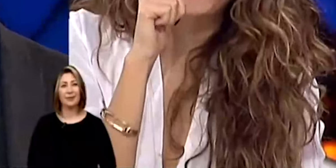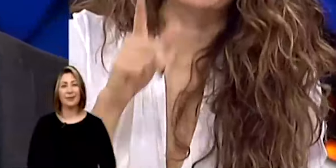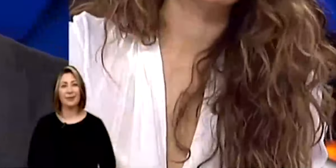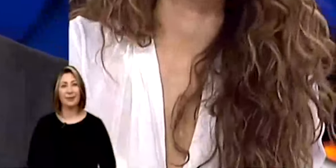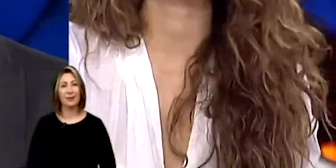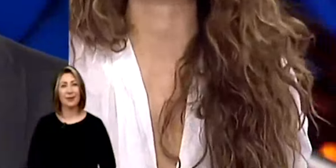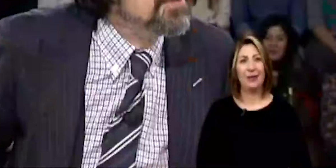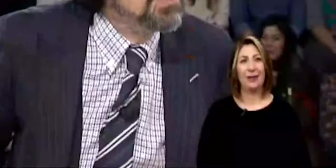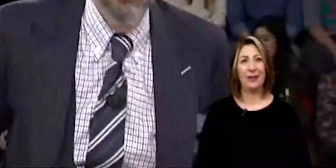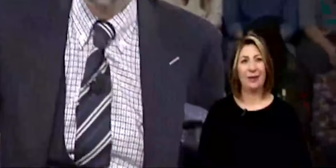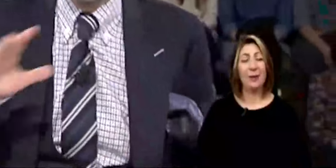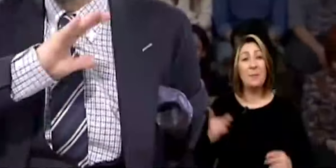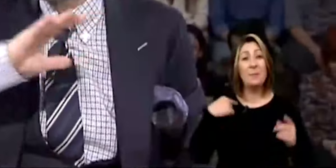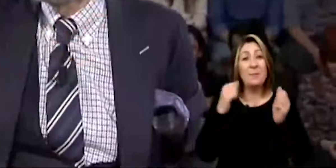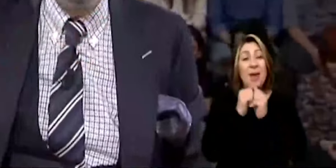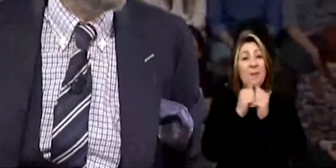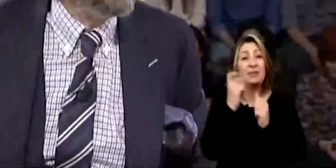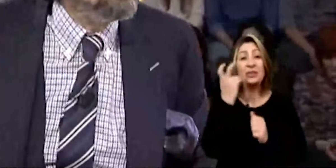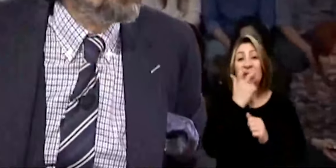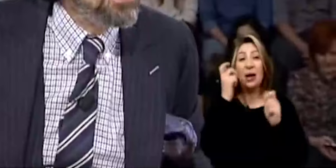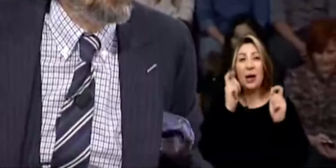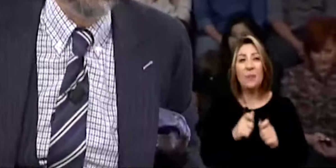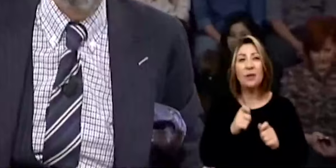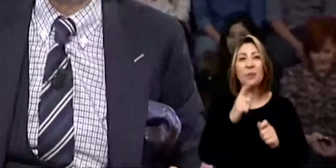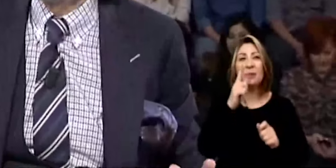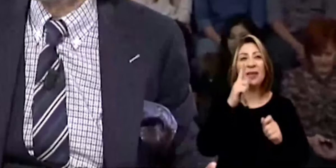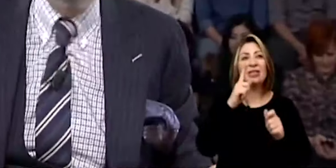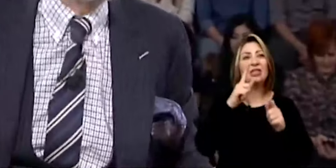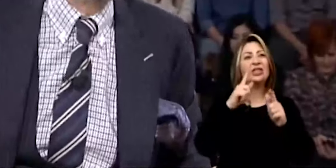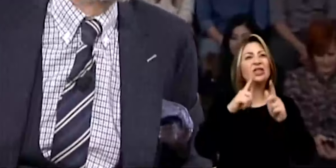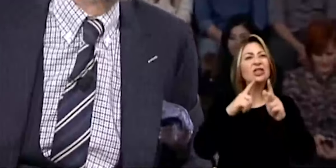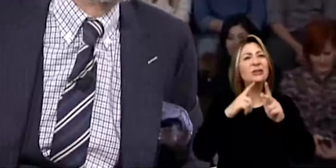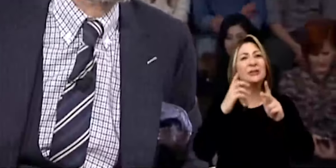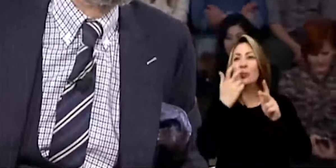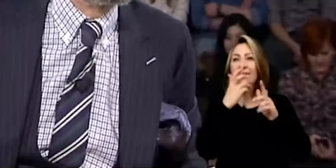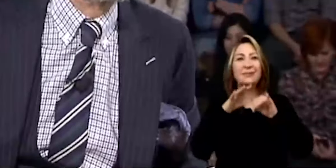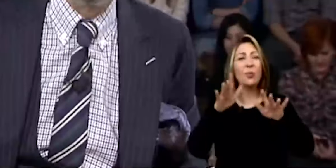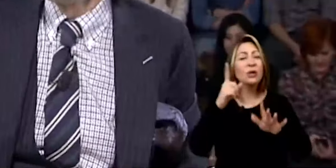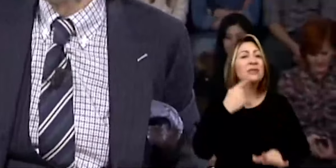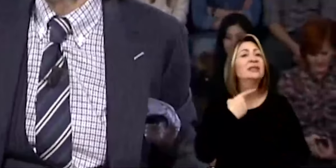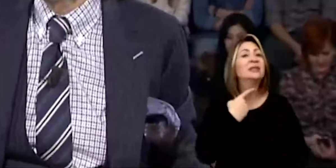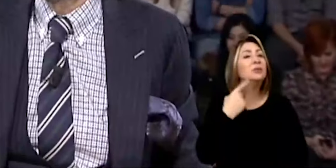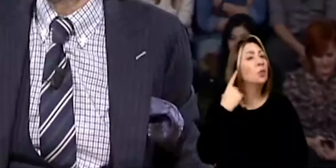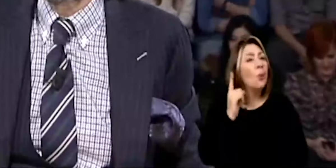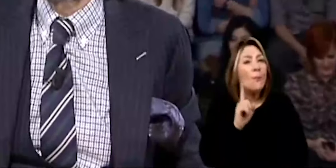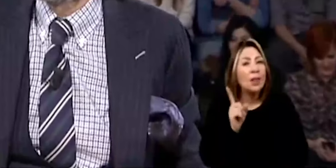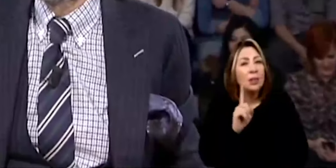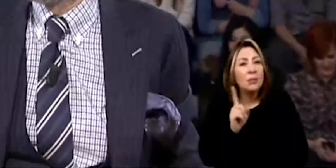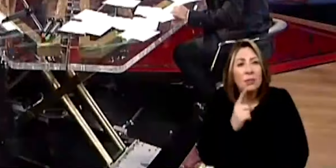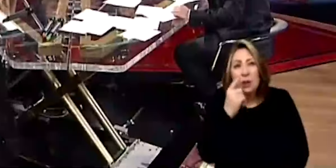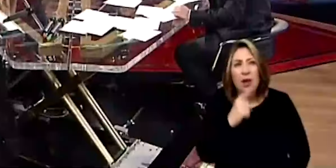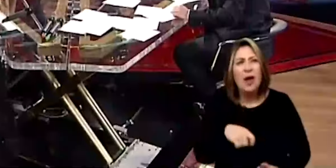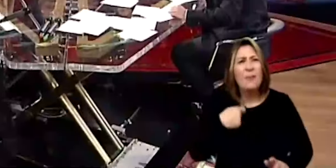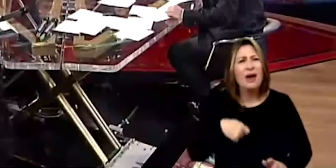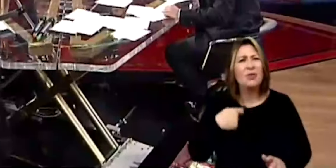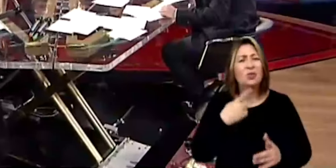Biz beraber bir şarkı yaptık. Ben bir jeneriğimizi beraber yaptık. Ben böyle bir ses duymadım hayatımda. Ya İnanılmaz. Ya